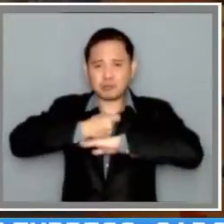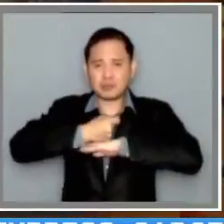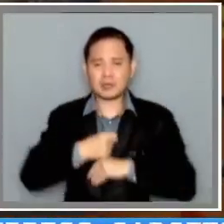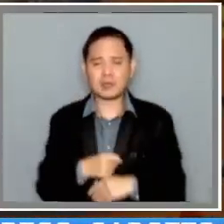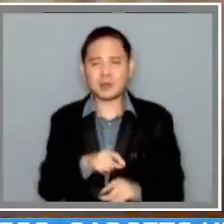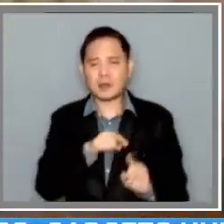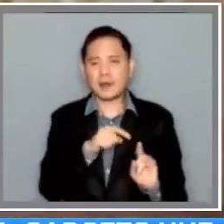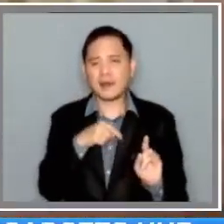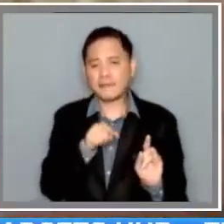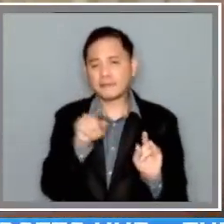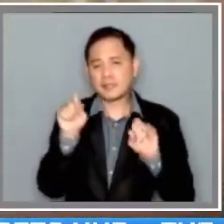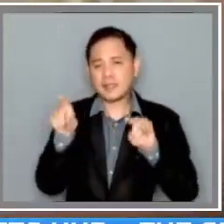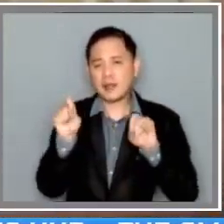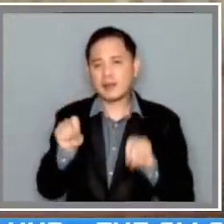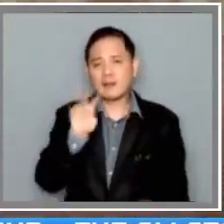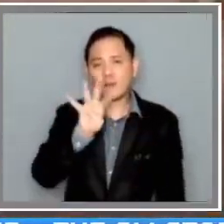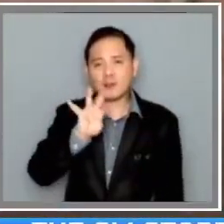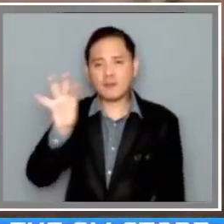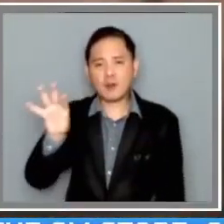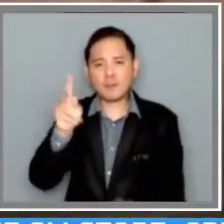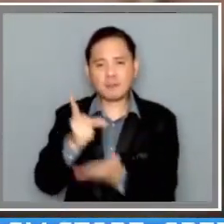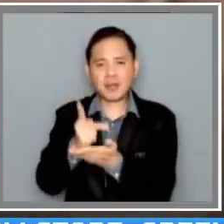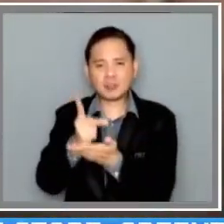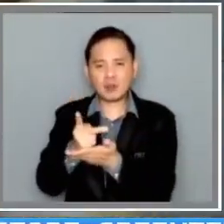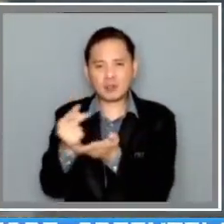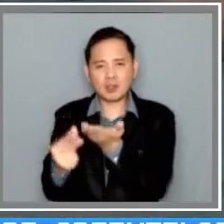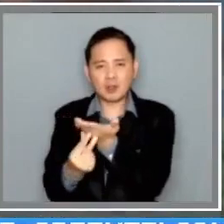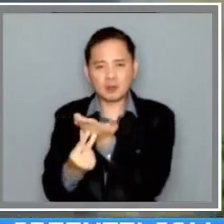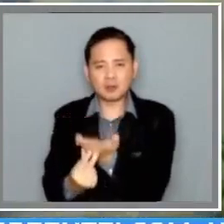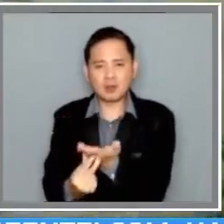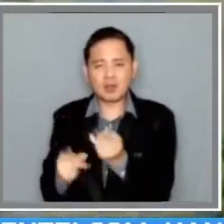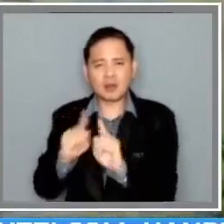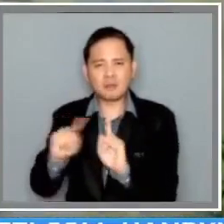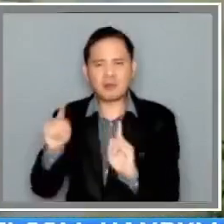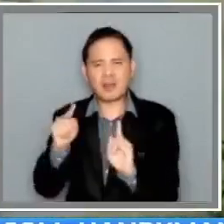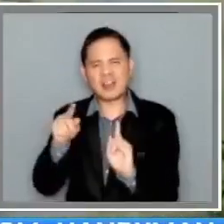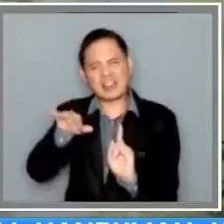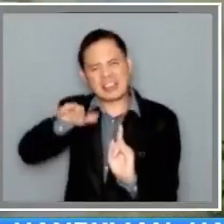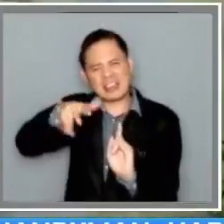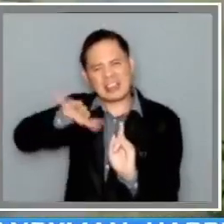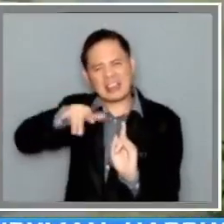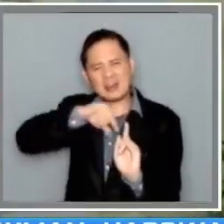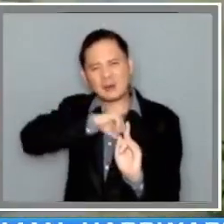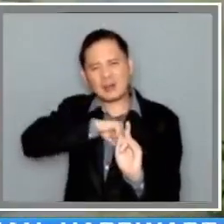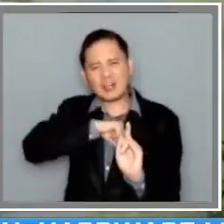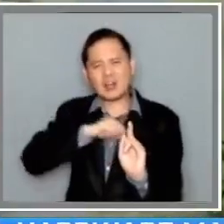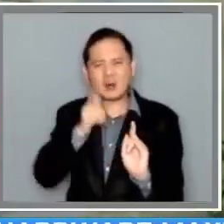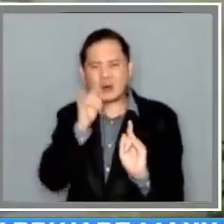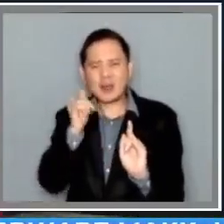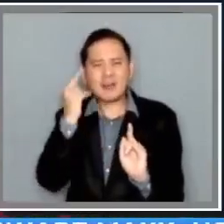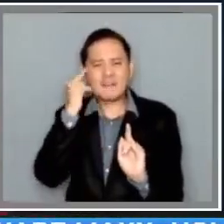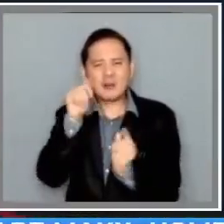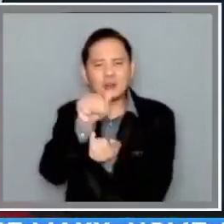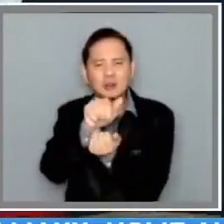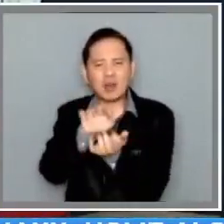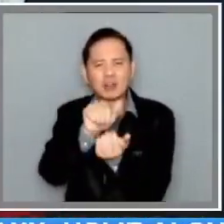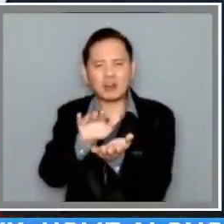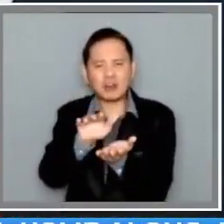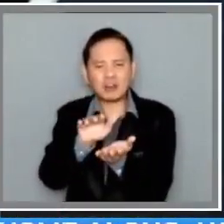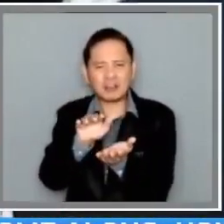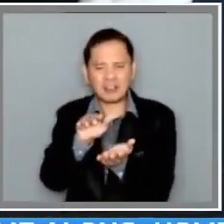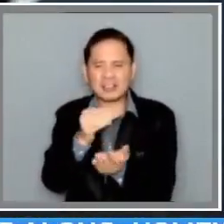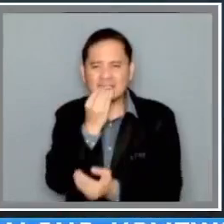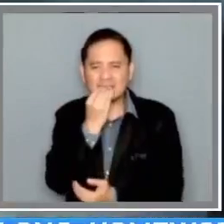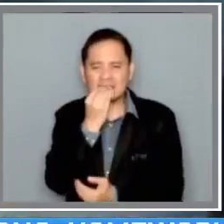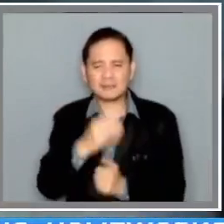44 pesos. Ang kaso, ganito ang kulay at kalidad. Sabi nila, pang-aso na lang daw eh. Sa mga